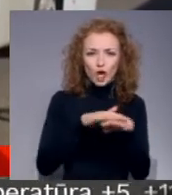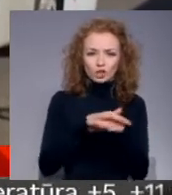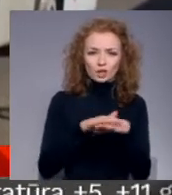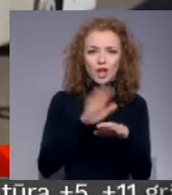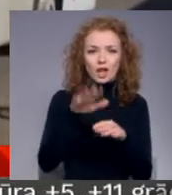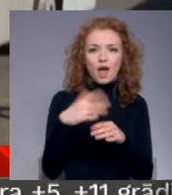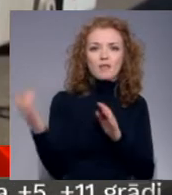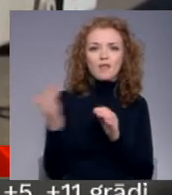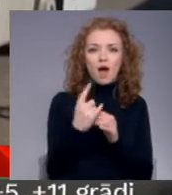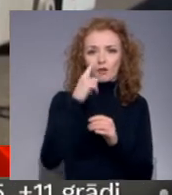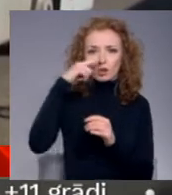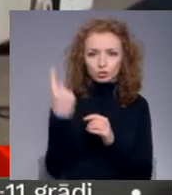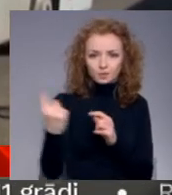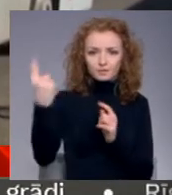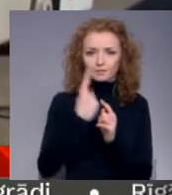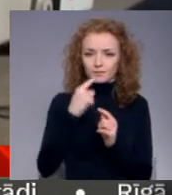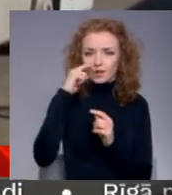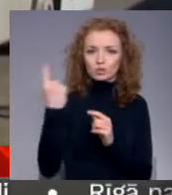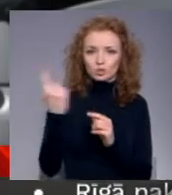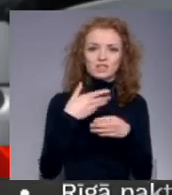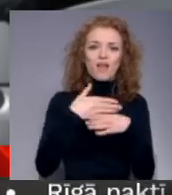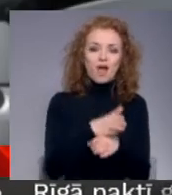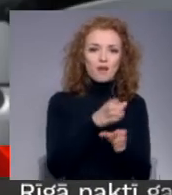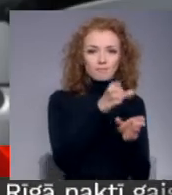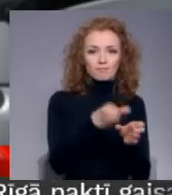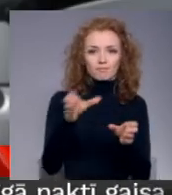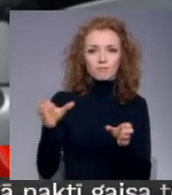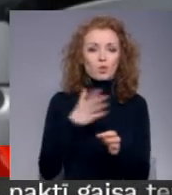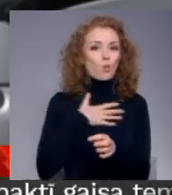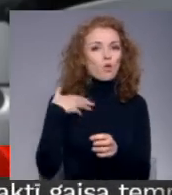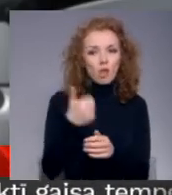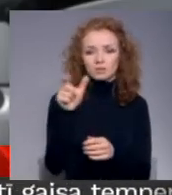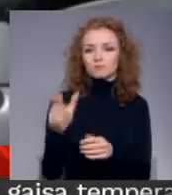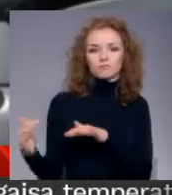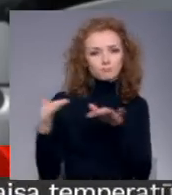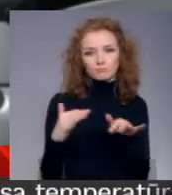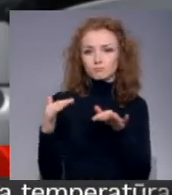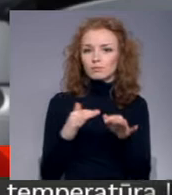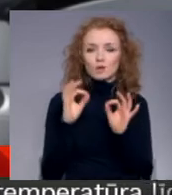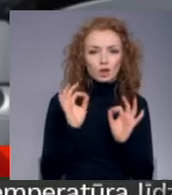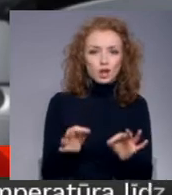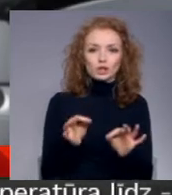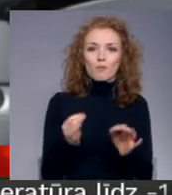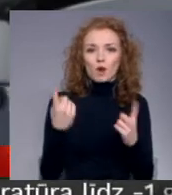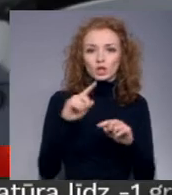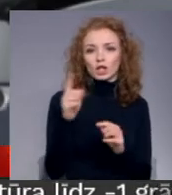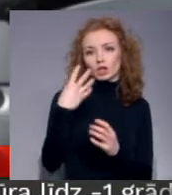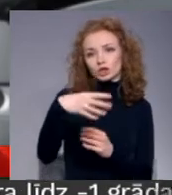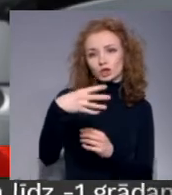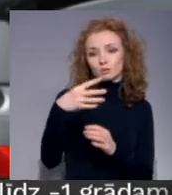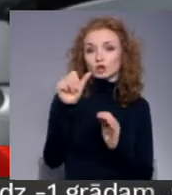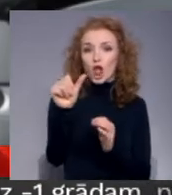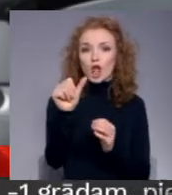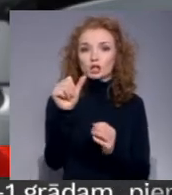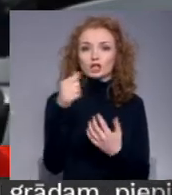lai viņi nāk tā kā pa stundām, jā, bišķiņ tā kā sadalījām. Un ļoti labi viņi nāk, jā, uz doto brīdi, man liekas, kaut kādi 46